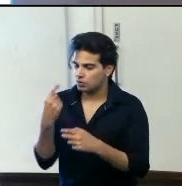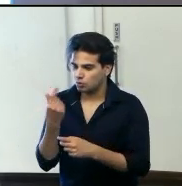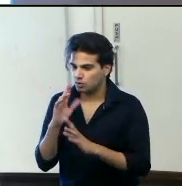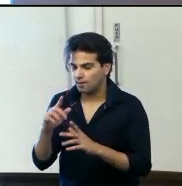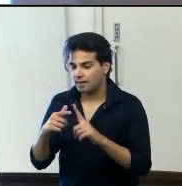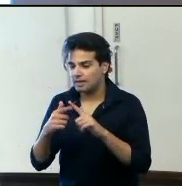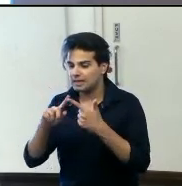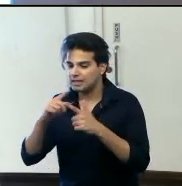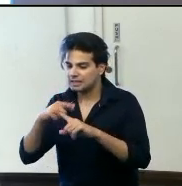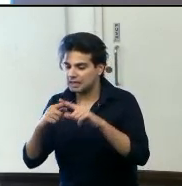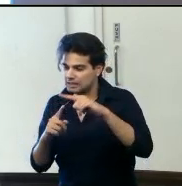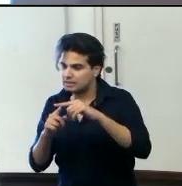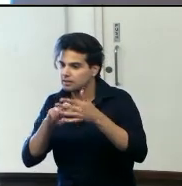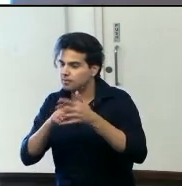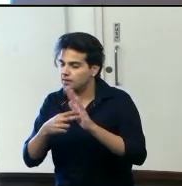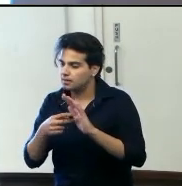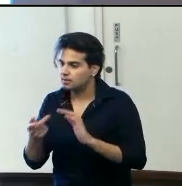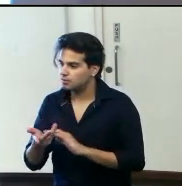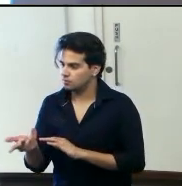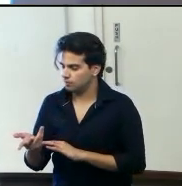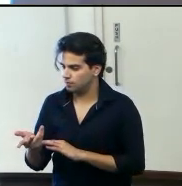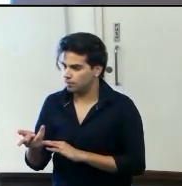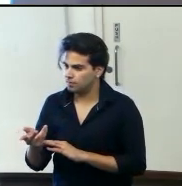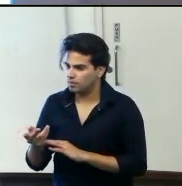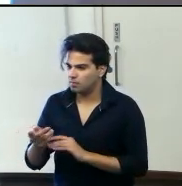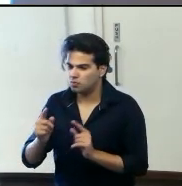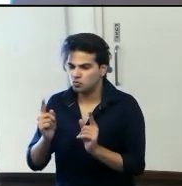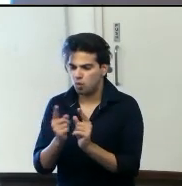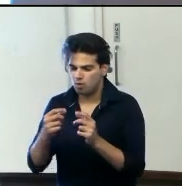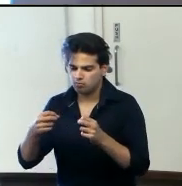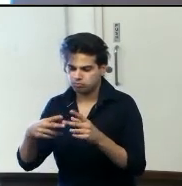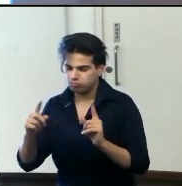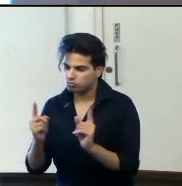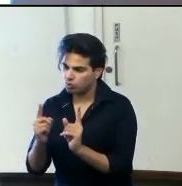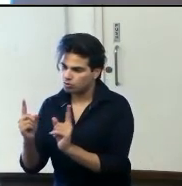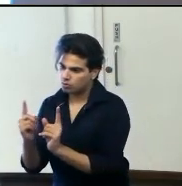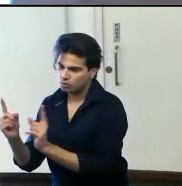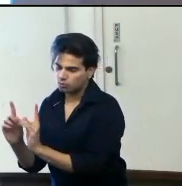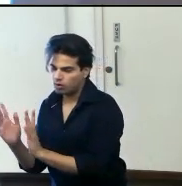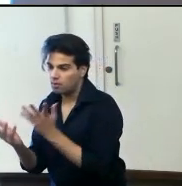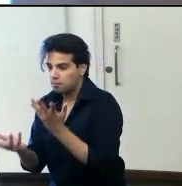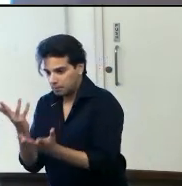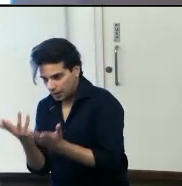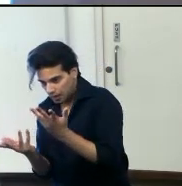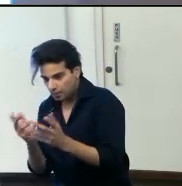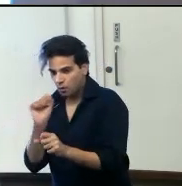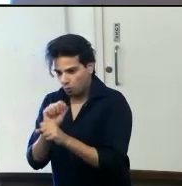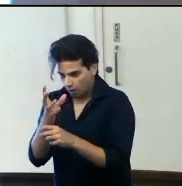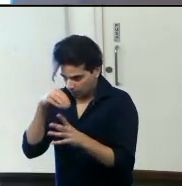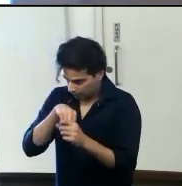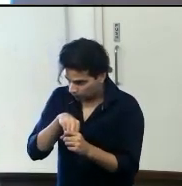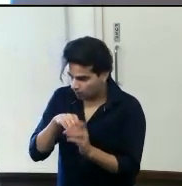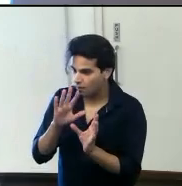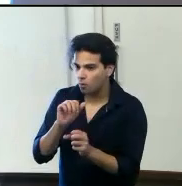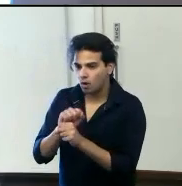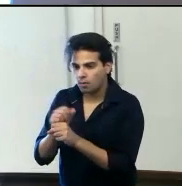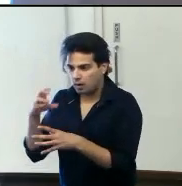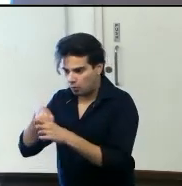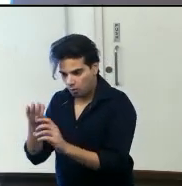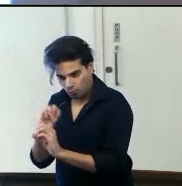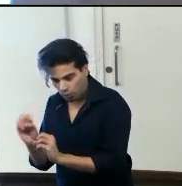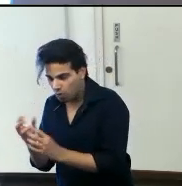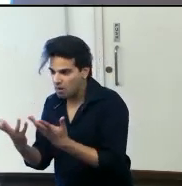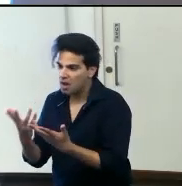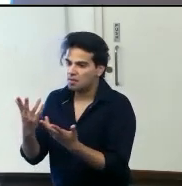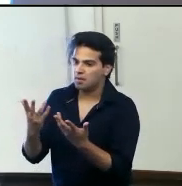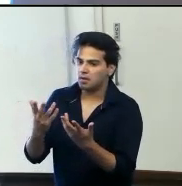ಟೆಕ್ಸ್ಟ್ ಕಮ್ಸ್ ಇನ್ ಆಸ್ ಸ್ಮಾಲ್ ಥಿಂಗ್ಸ್, like it could be part of the work, could be part of the painting, could be part of